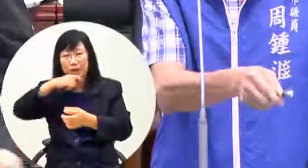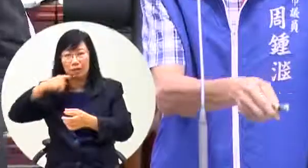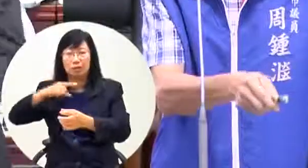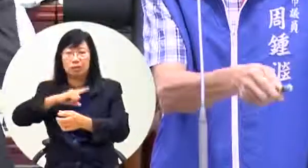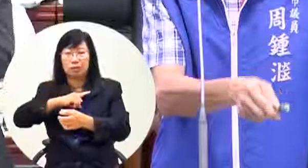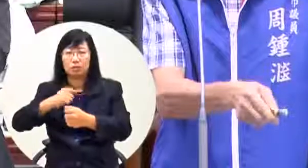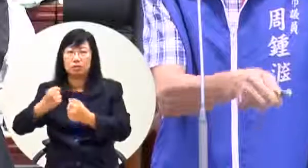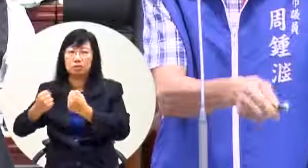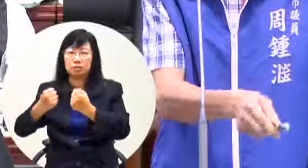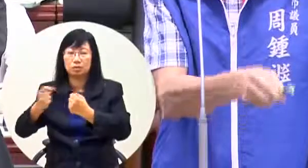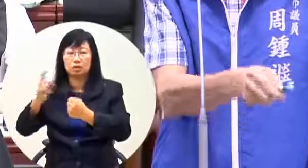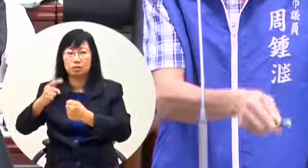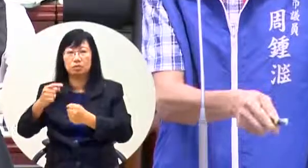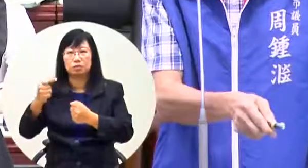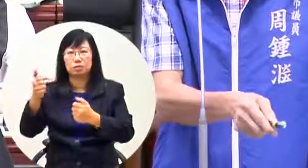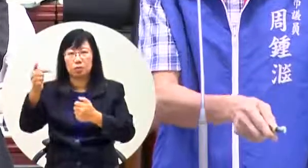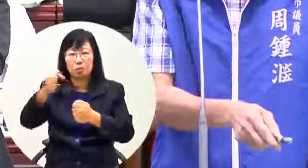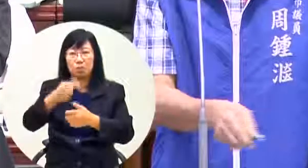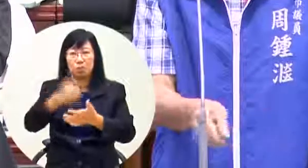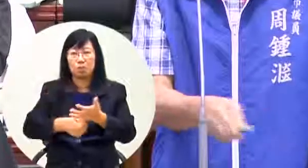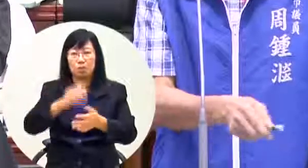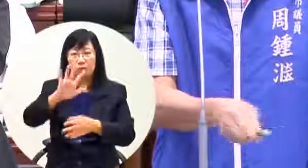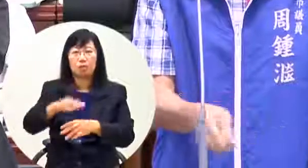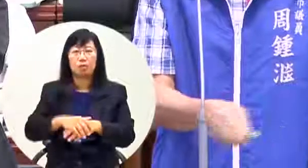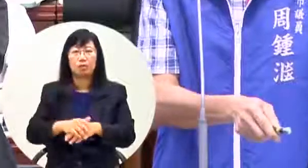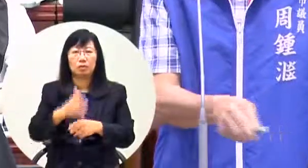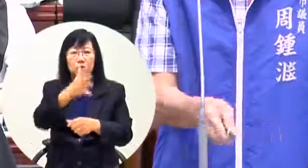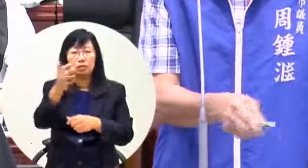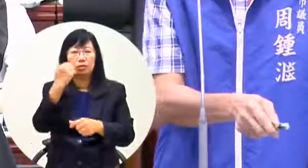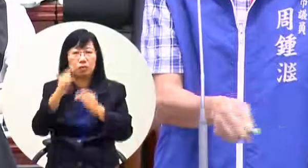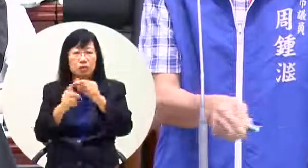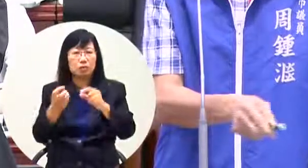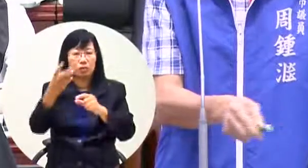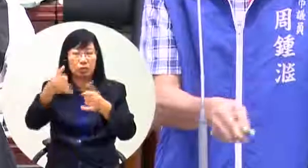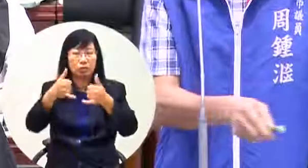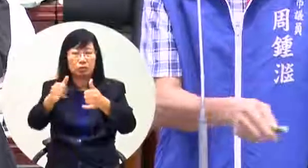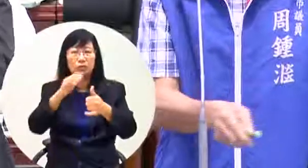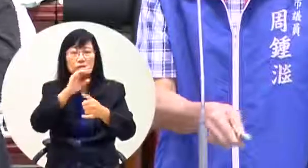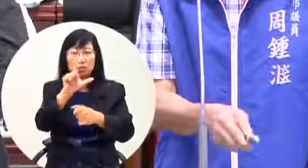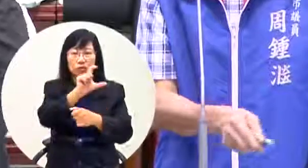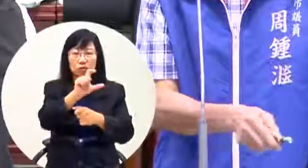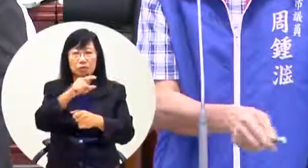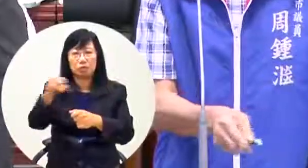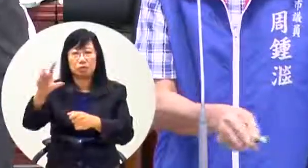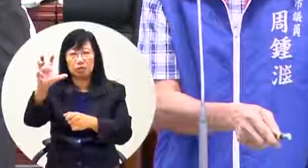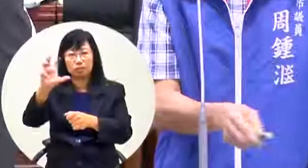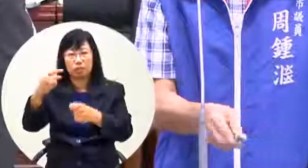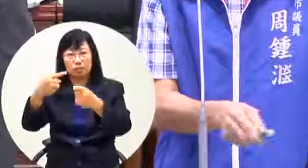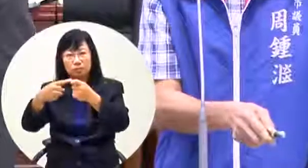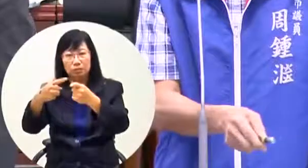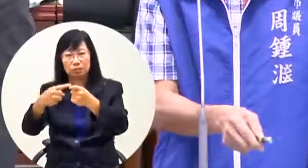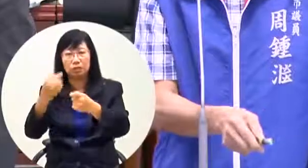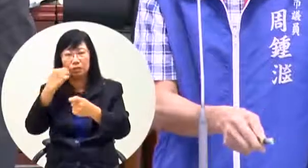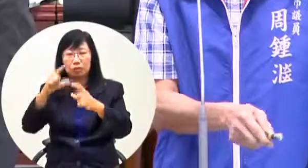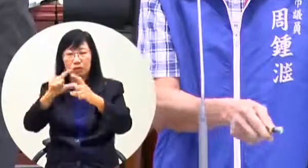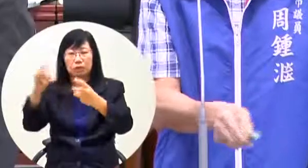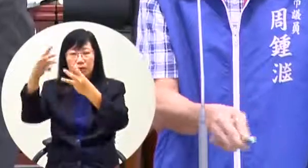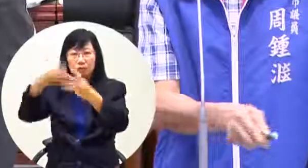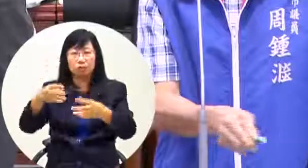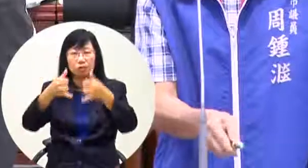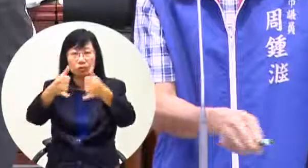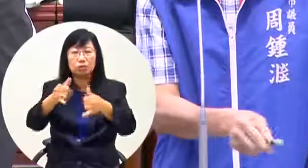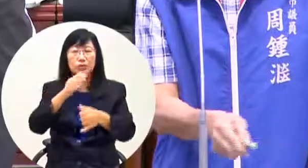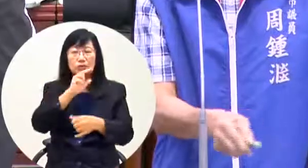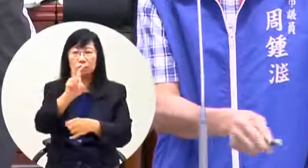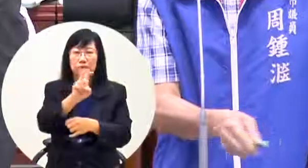是60米到80米的，你那个我们大顺路只有25米不到30米的，